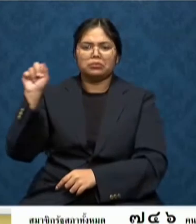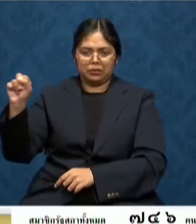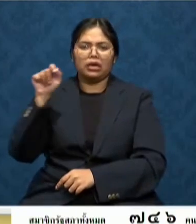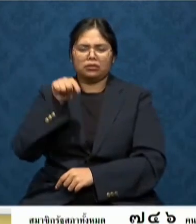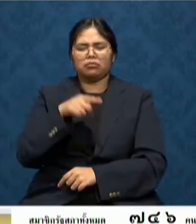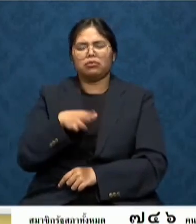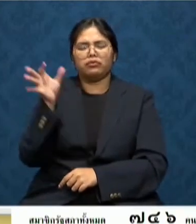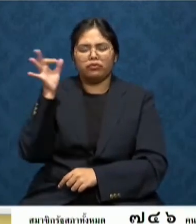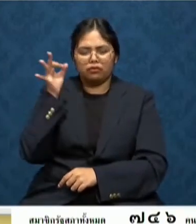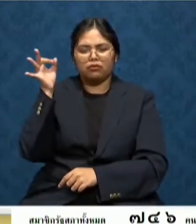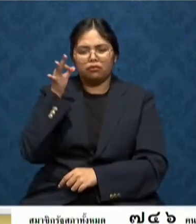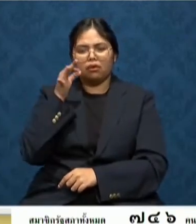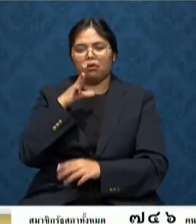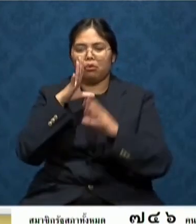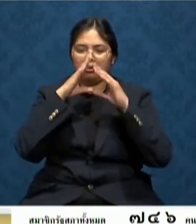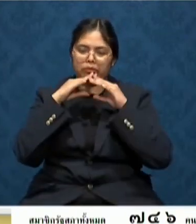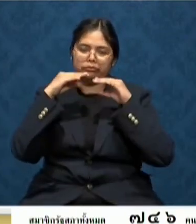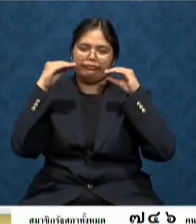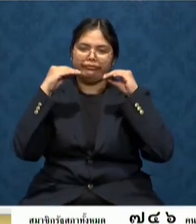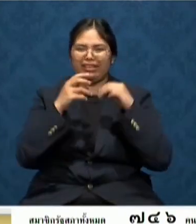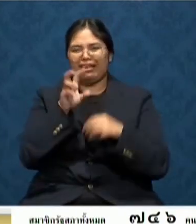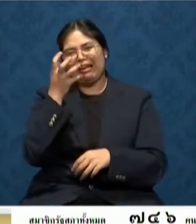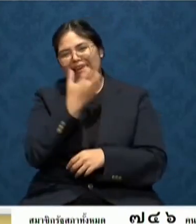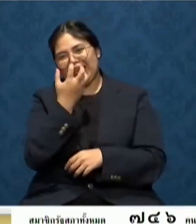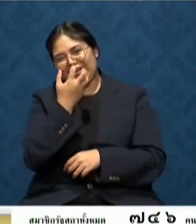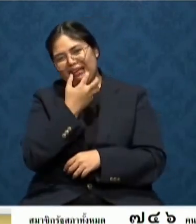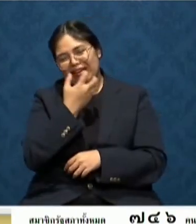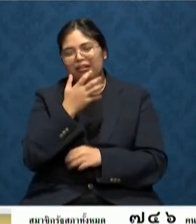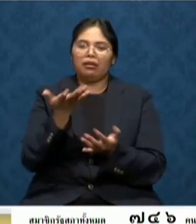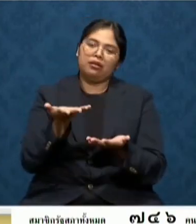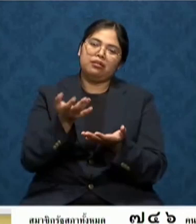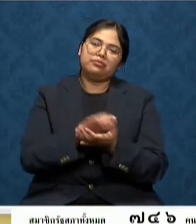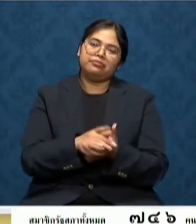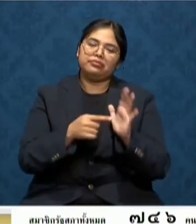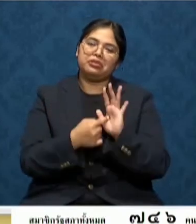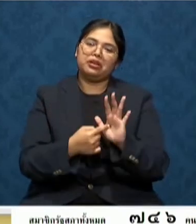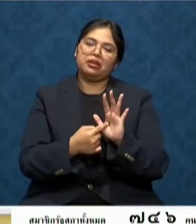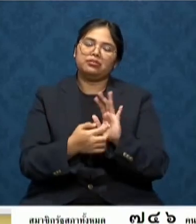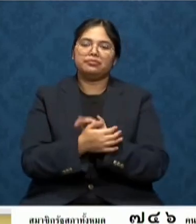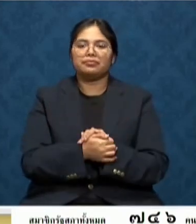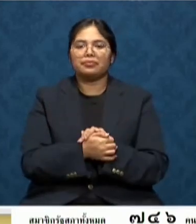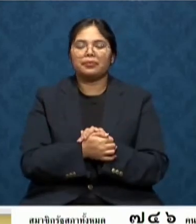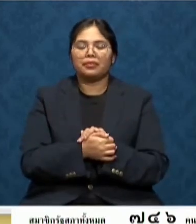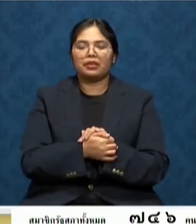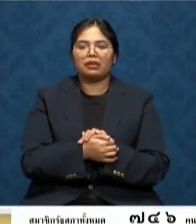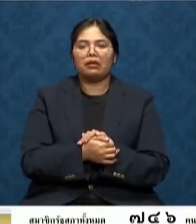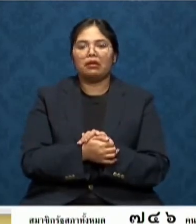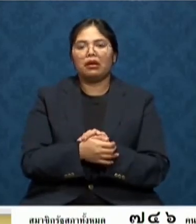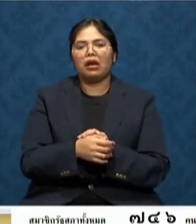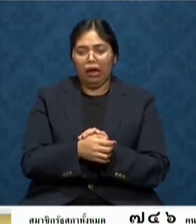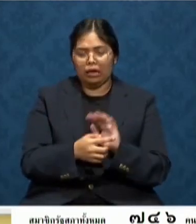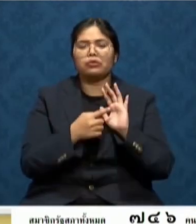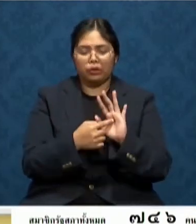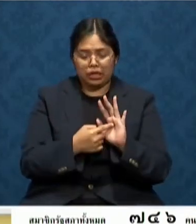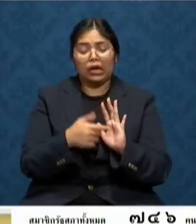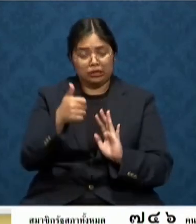เมื่อกี้ยฟังไป เหน spatาน่ยิ้มแย้ม หวแล้อกย้อกันไป กับตัวอย่างแล้อย่อจจะตัอย่ที่ดี อาจจะเปน